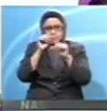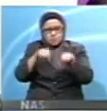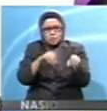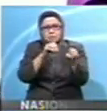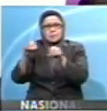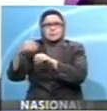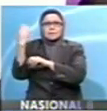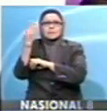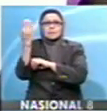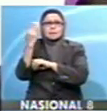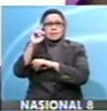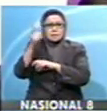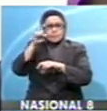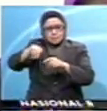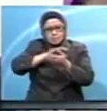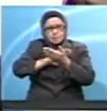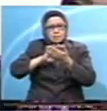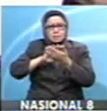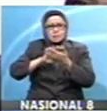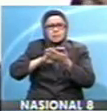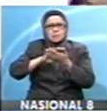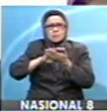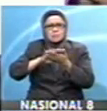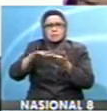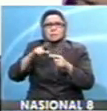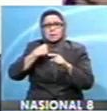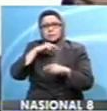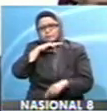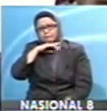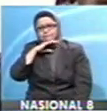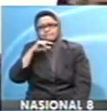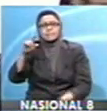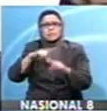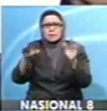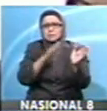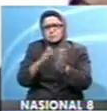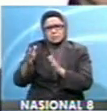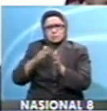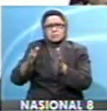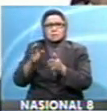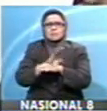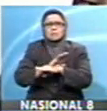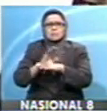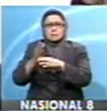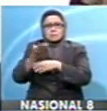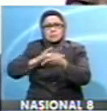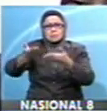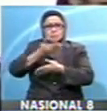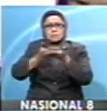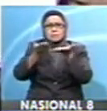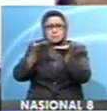biasa cuma bersih cuma kotor sikit tapi dapat operasi dengan biasa jadi penyakit-penyakit yang beryakit